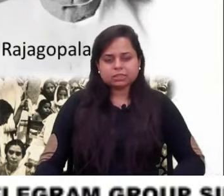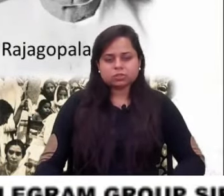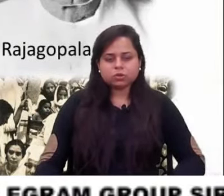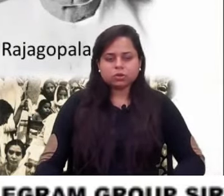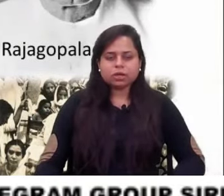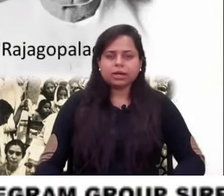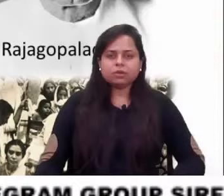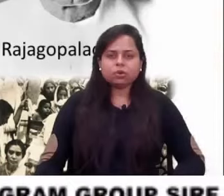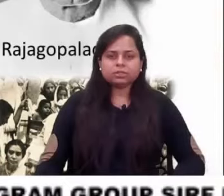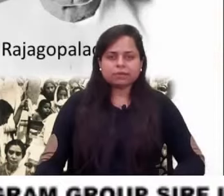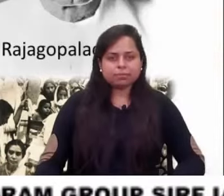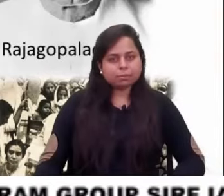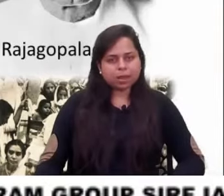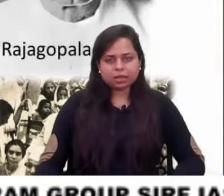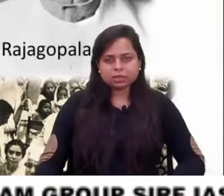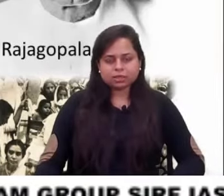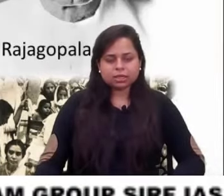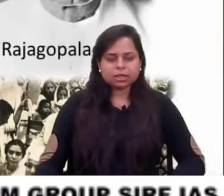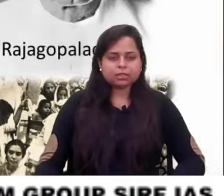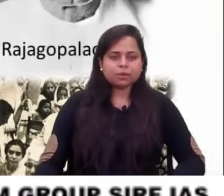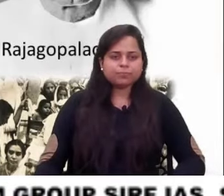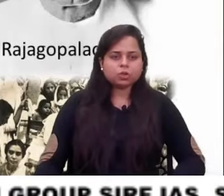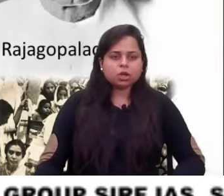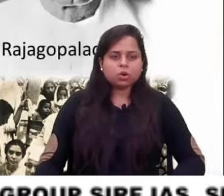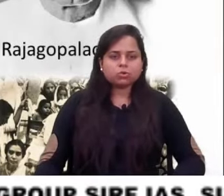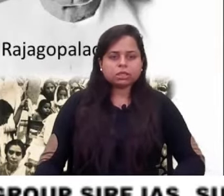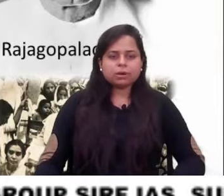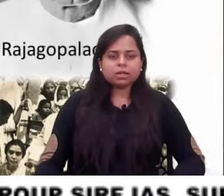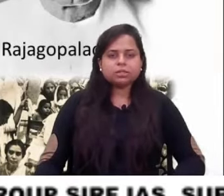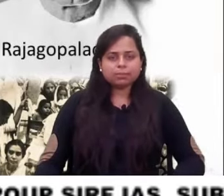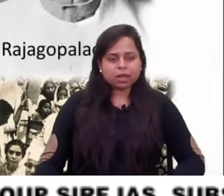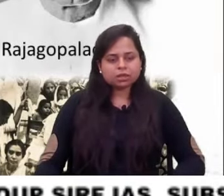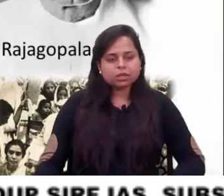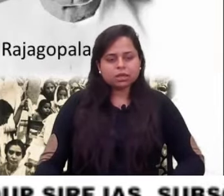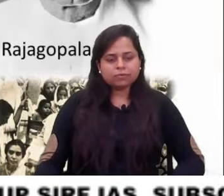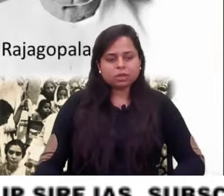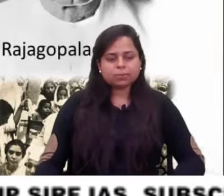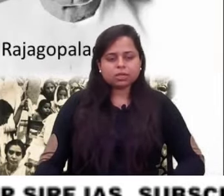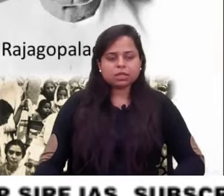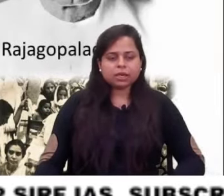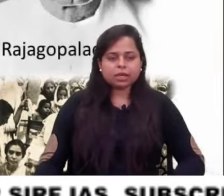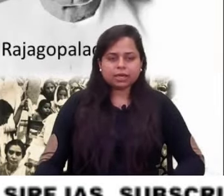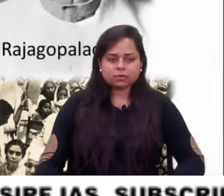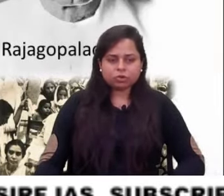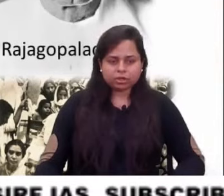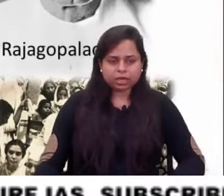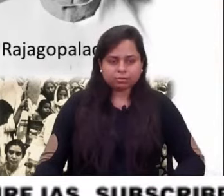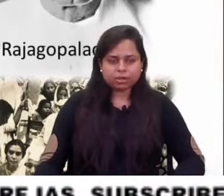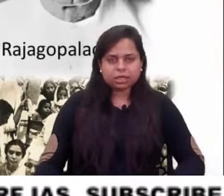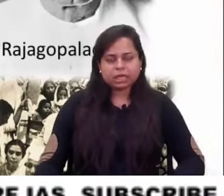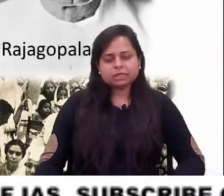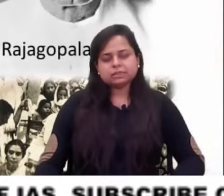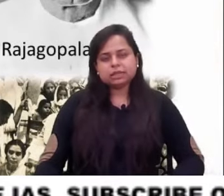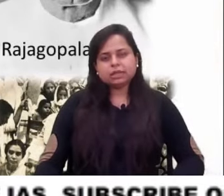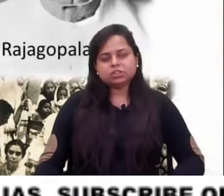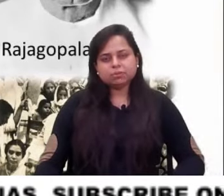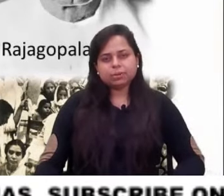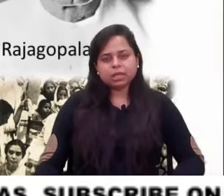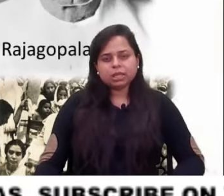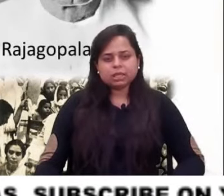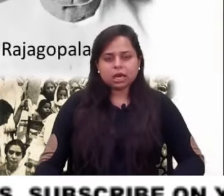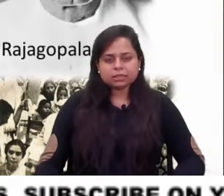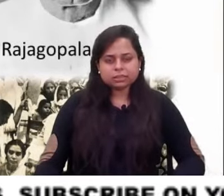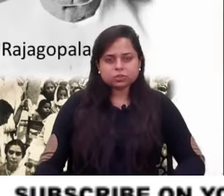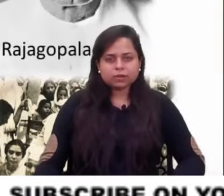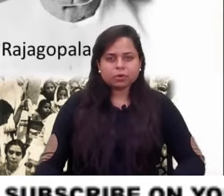है कि आर्य स्कूल 1947 में बैन कर दिया गया था और उसके बाद यह बहन लैपटॉप कर दिया गया 1949 इस कंडीशन